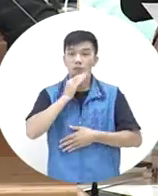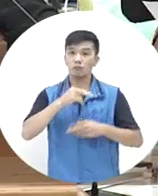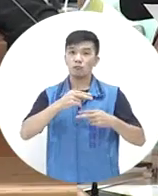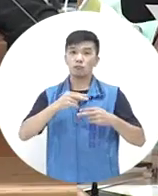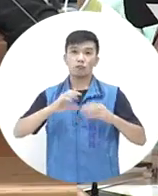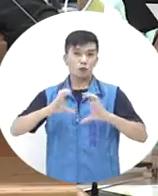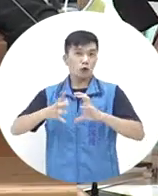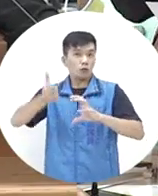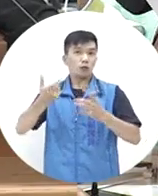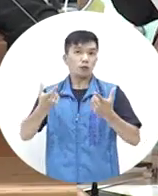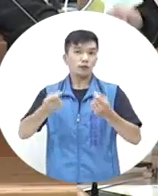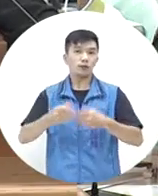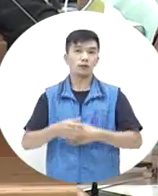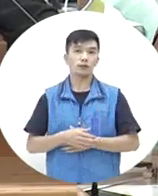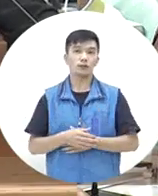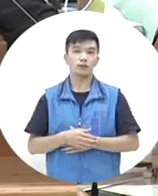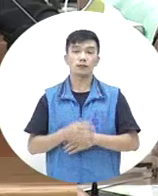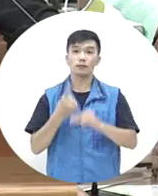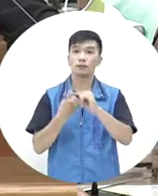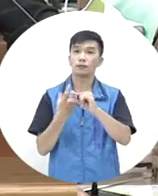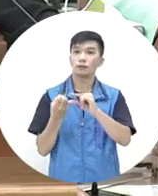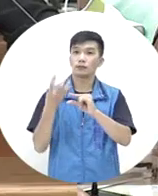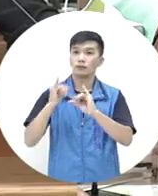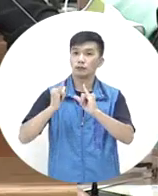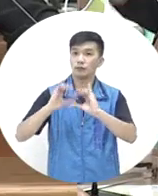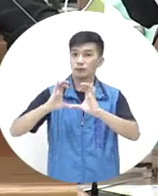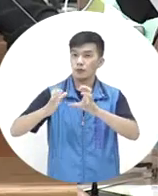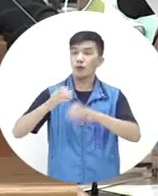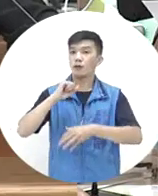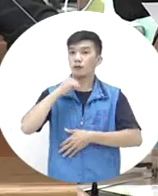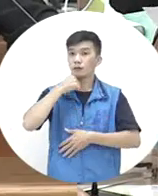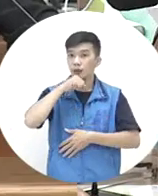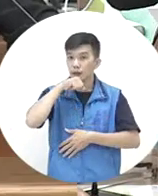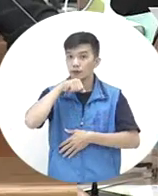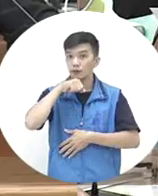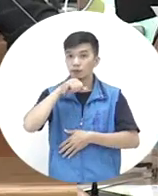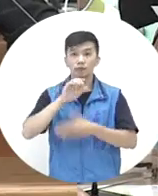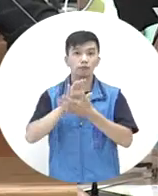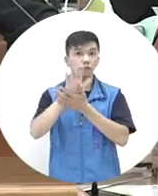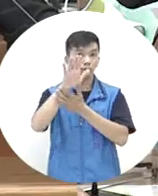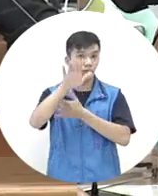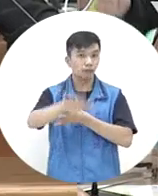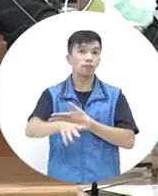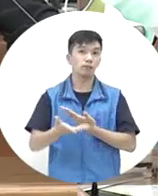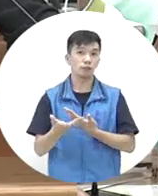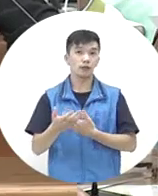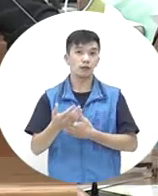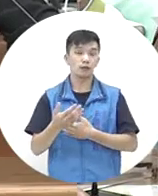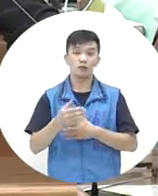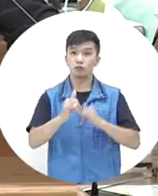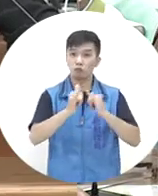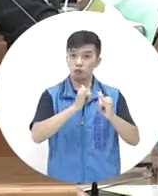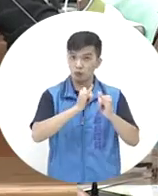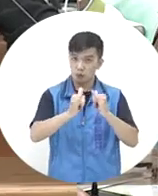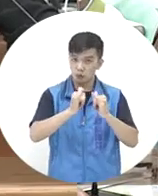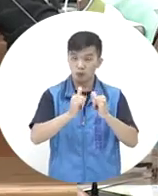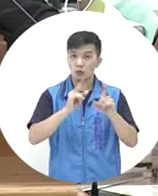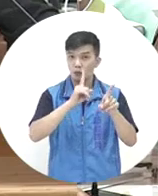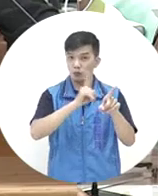那中华民国台湾的前途要遵循台湾的人民的意志，这句话对不